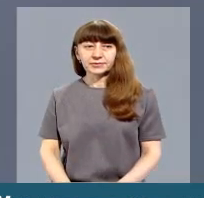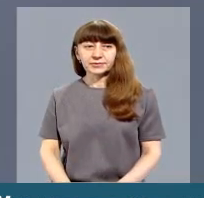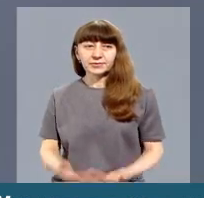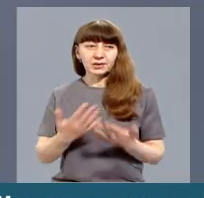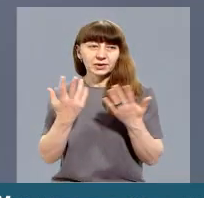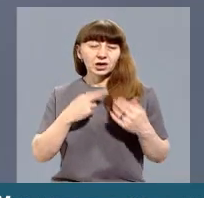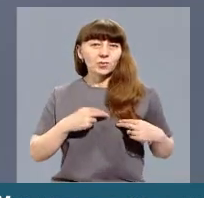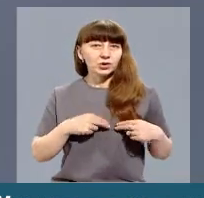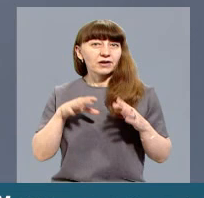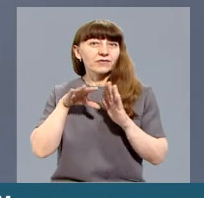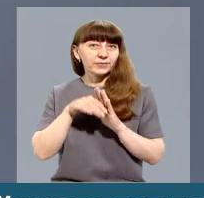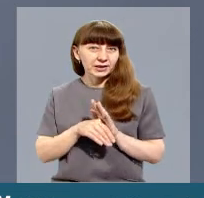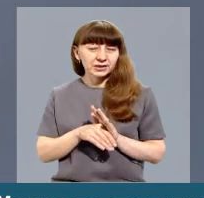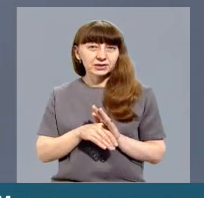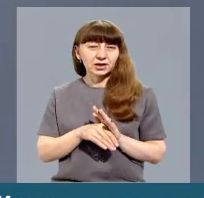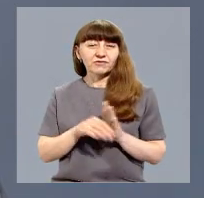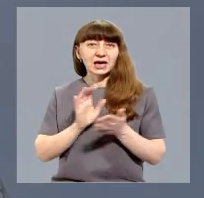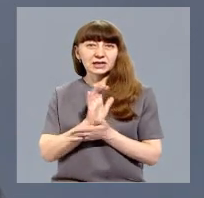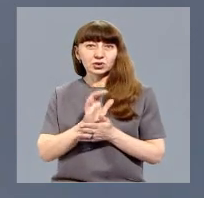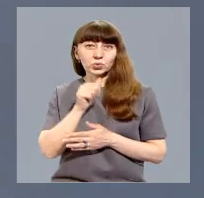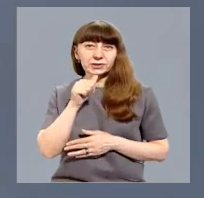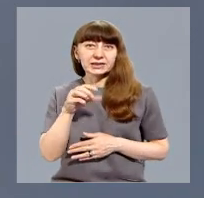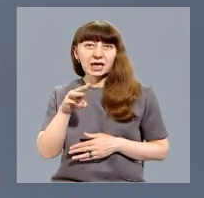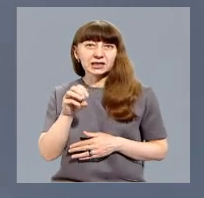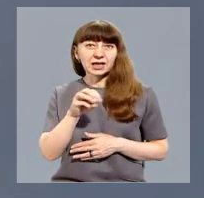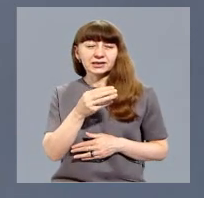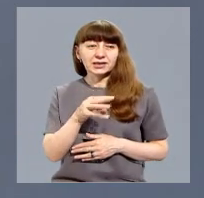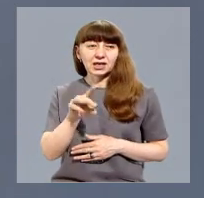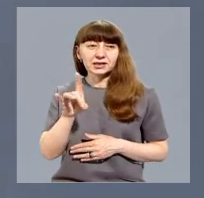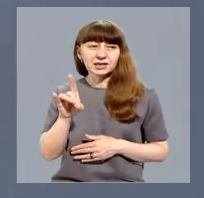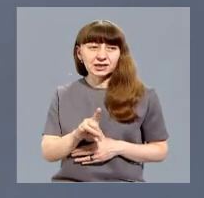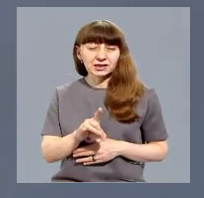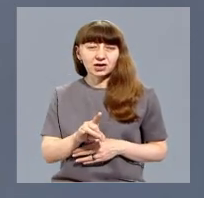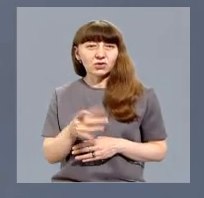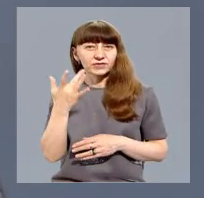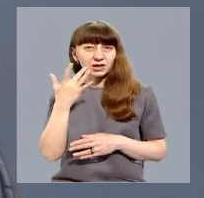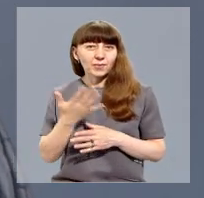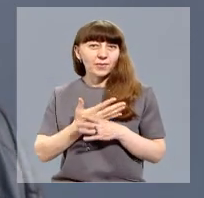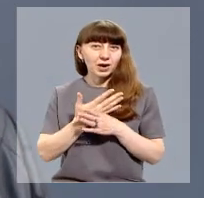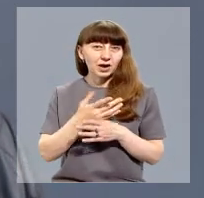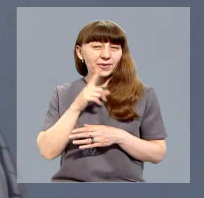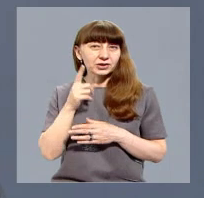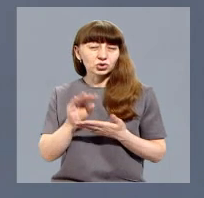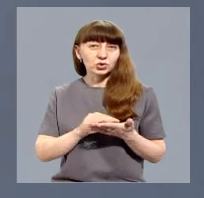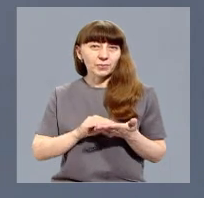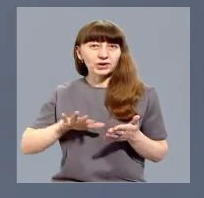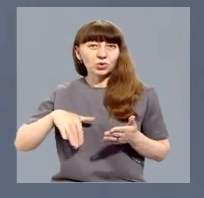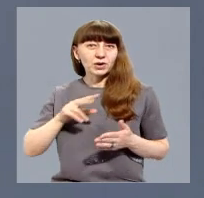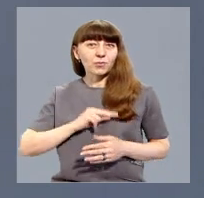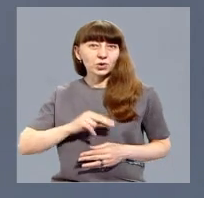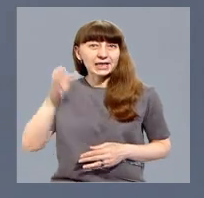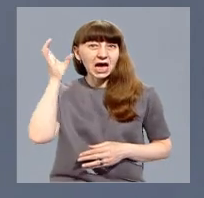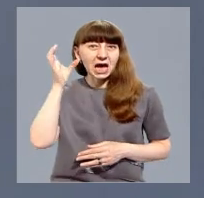Мы работали вместе в газете «Костанай-Таны». Помню, он всегда помогал и направлял молодых журналистов. После работал на радио,